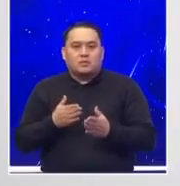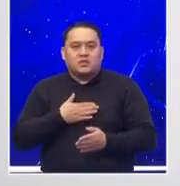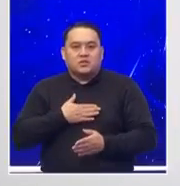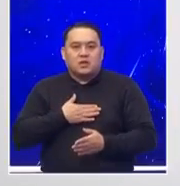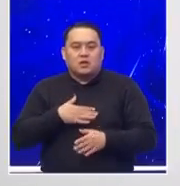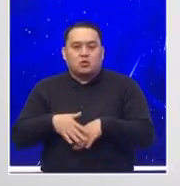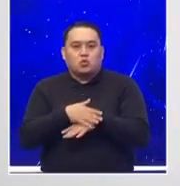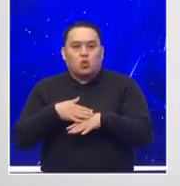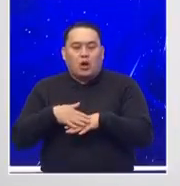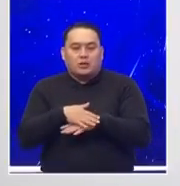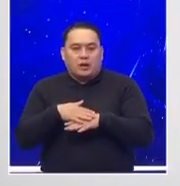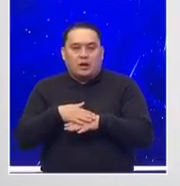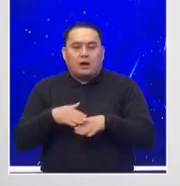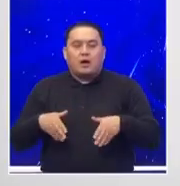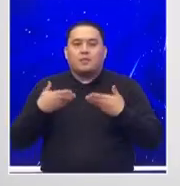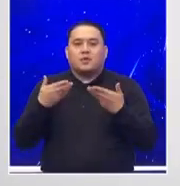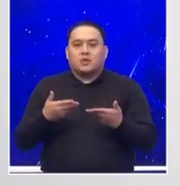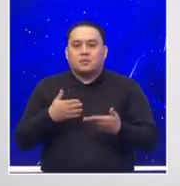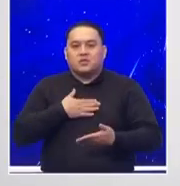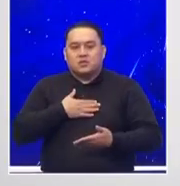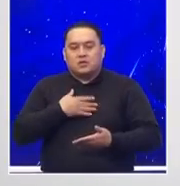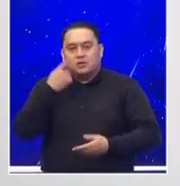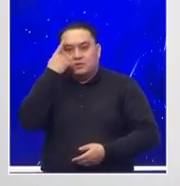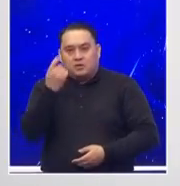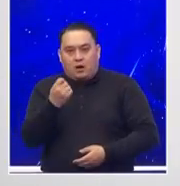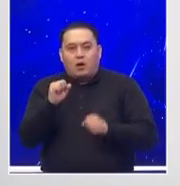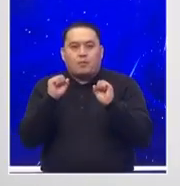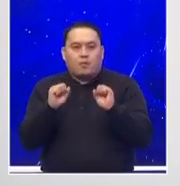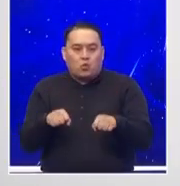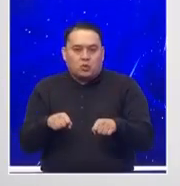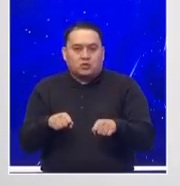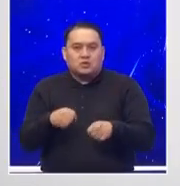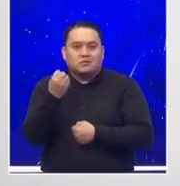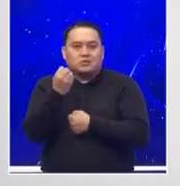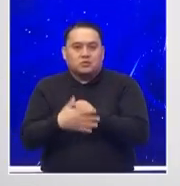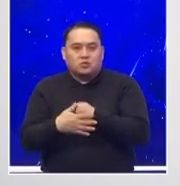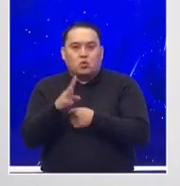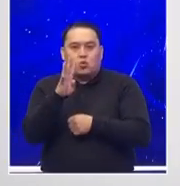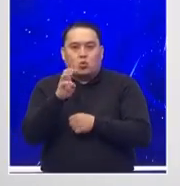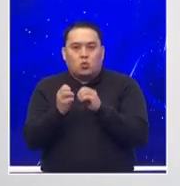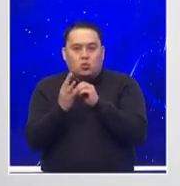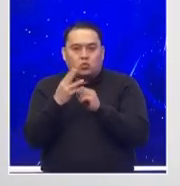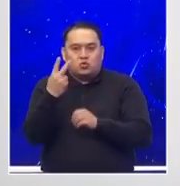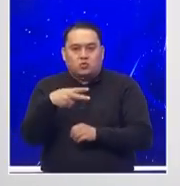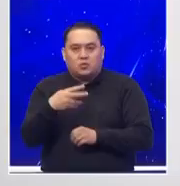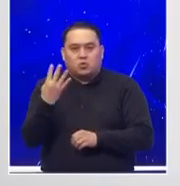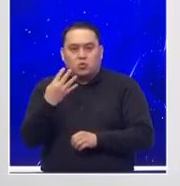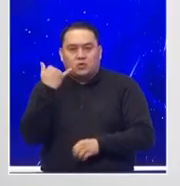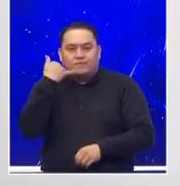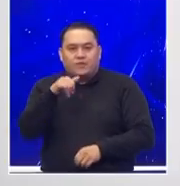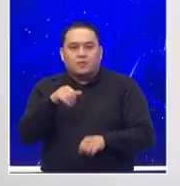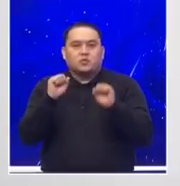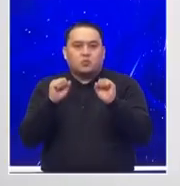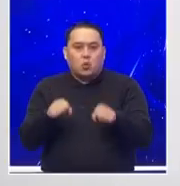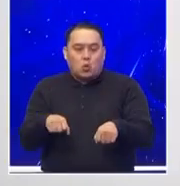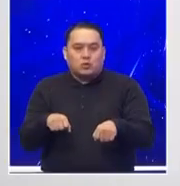жалпы тұрғындарға айтатынымыз. Бізге хабарласа аласыздар, не болмаса жаңа колл-центрге 14-14 хабарласып, бізге ақпарат берсеңіздер, біздің